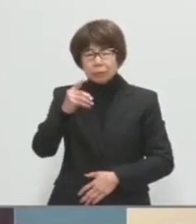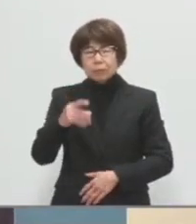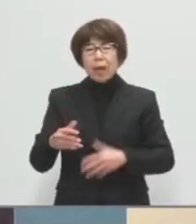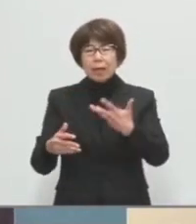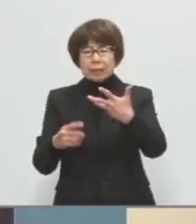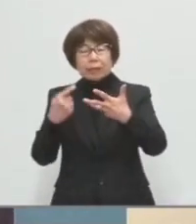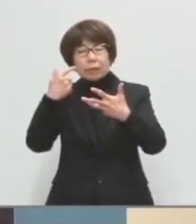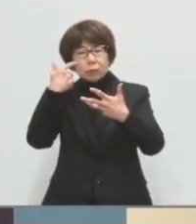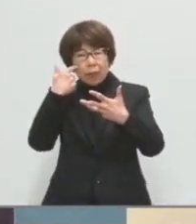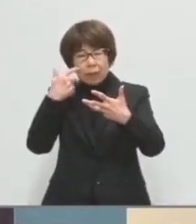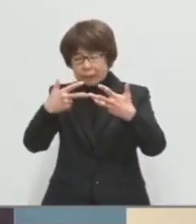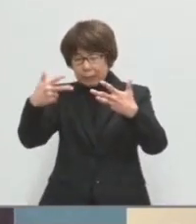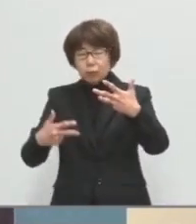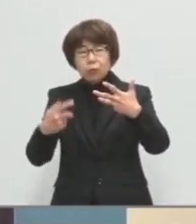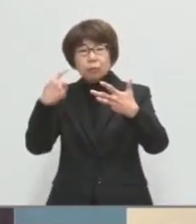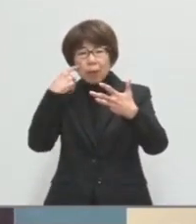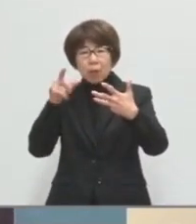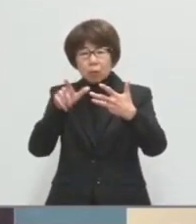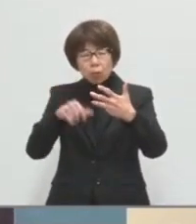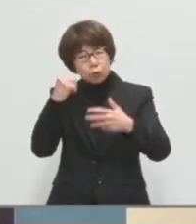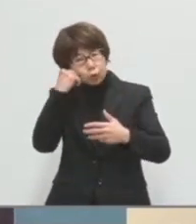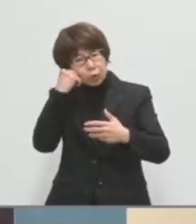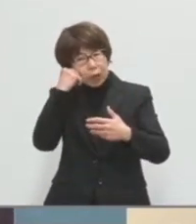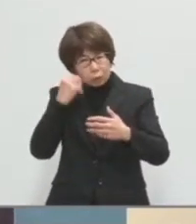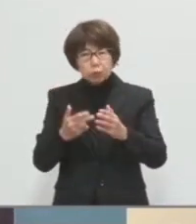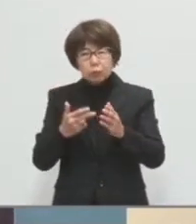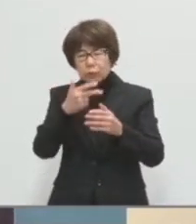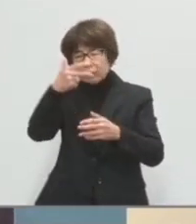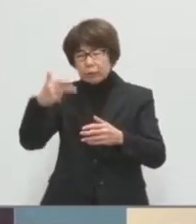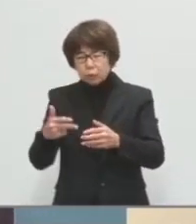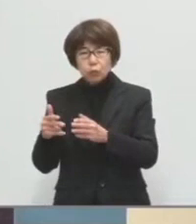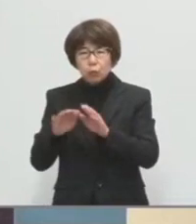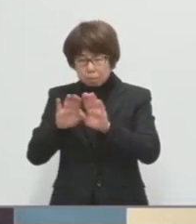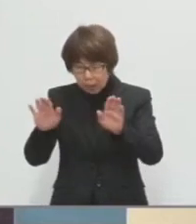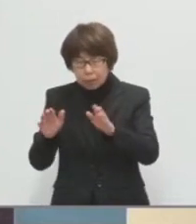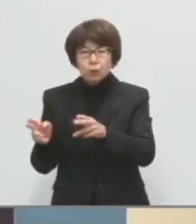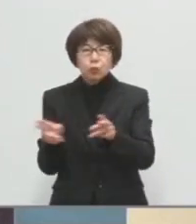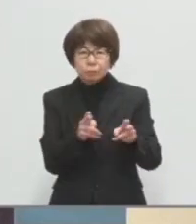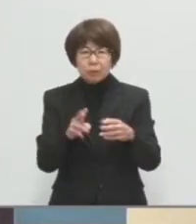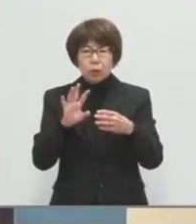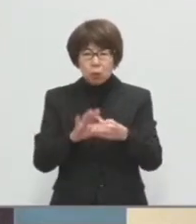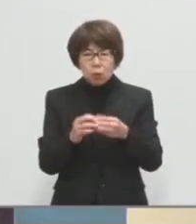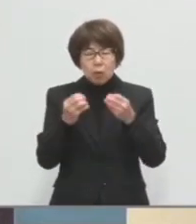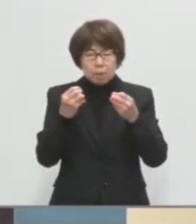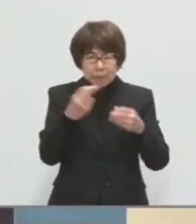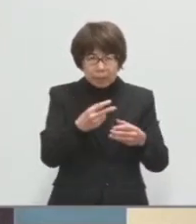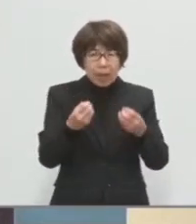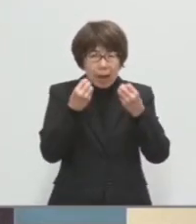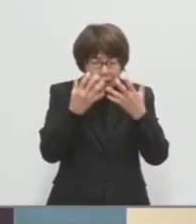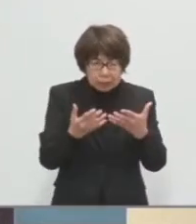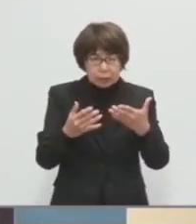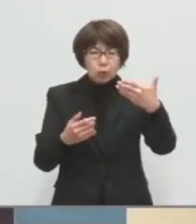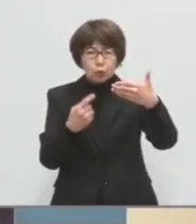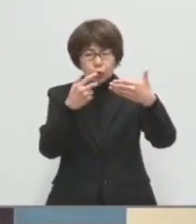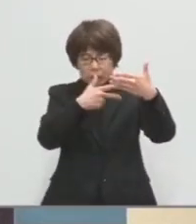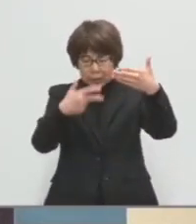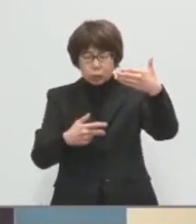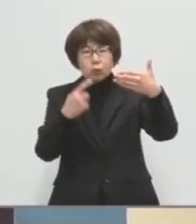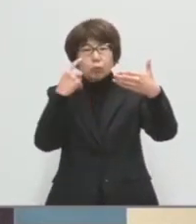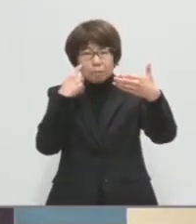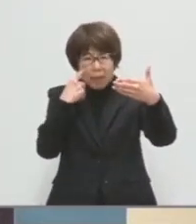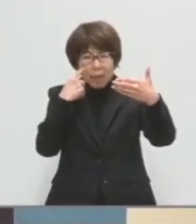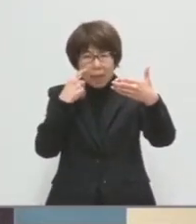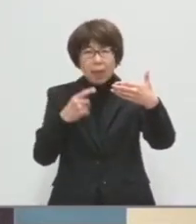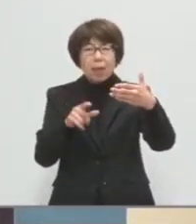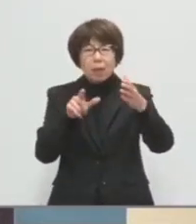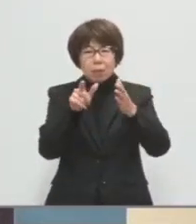名の字福楽両施設の開設準備を進めまた新たに9施設目の確保も進めて